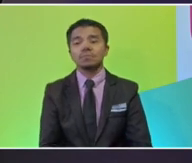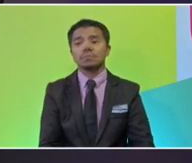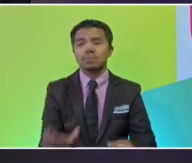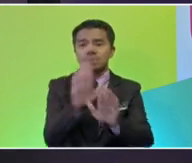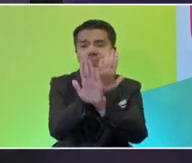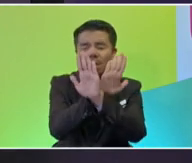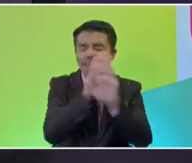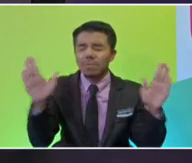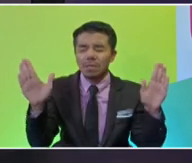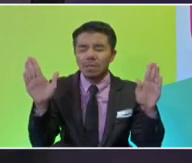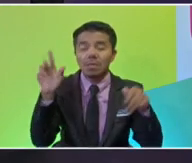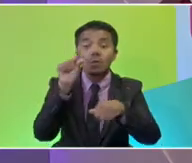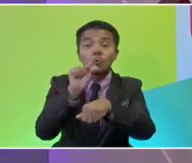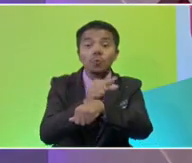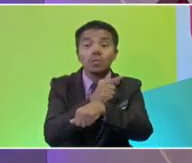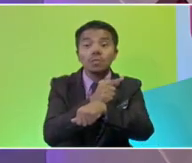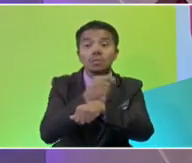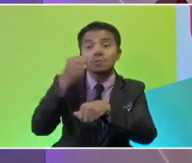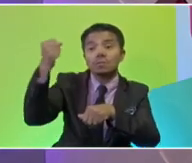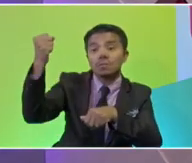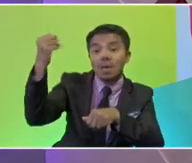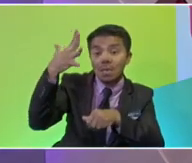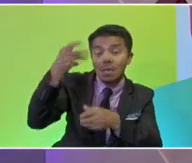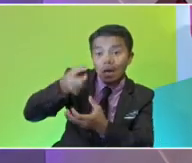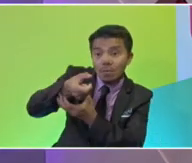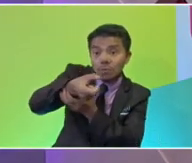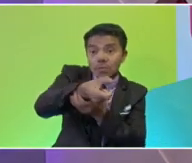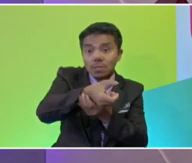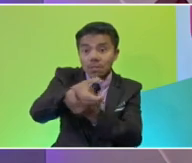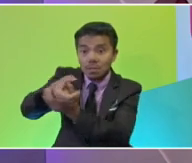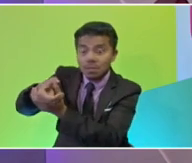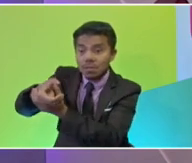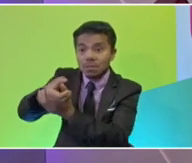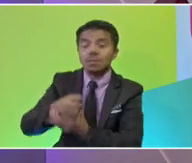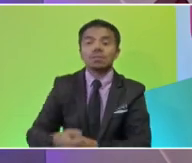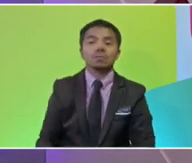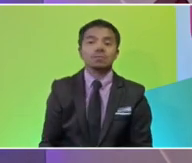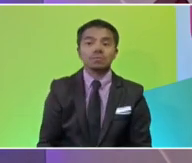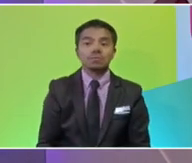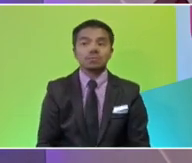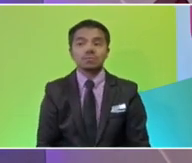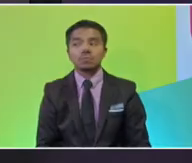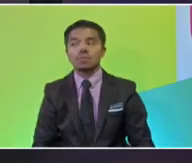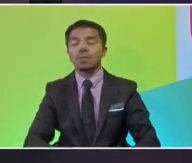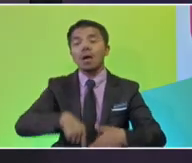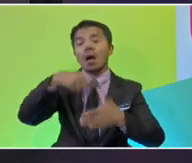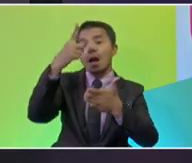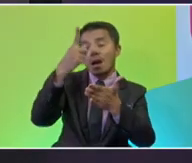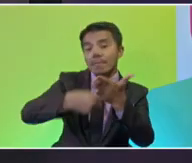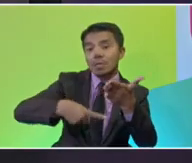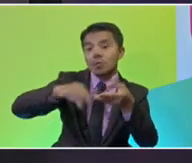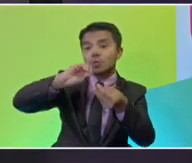daripada picik ini Oke ini ada cahaya Oke Mira perlu melihat apa nunggu di dalam tersebut